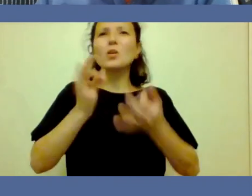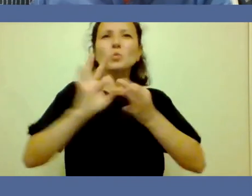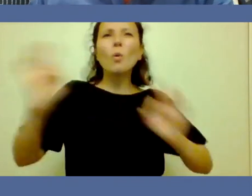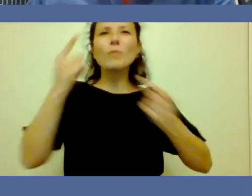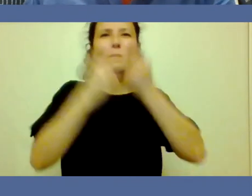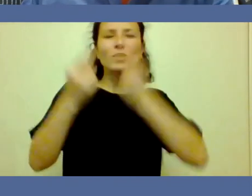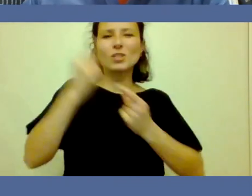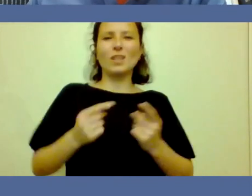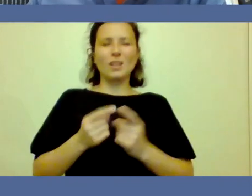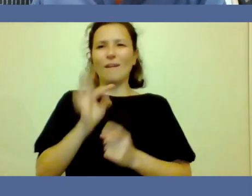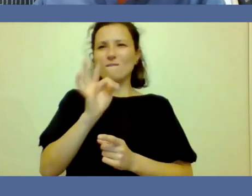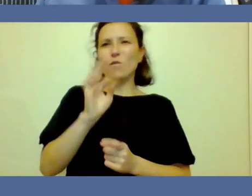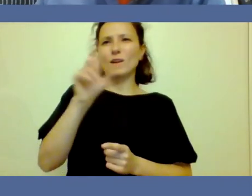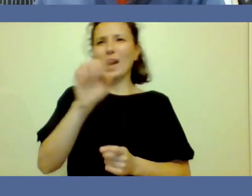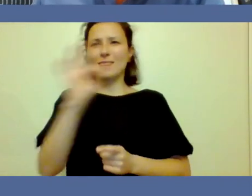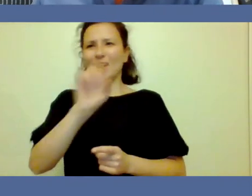Nie.